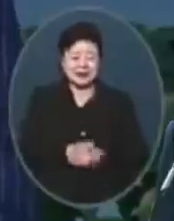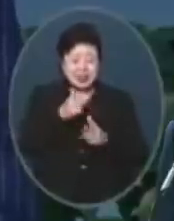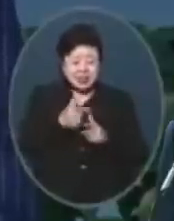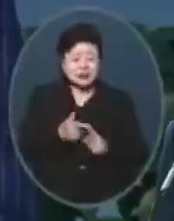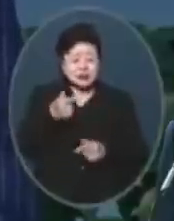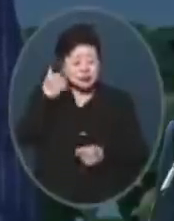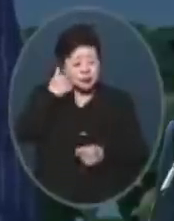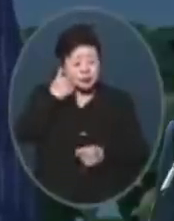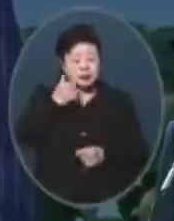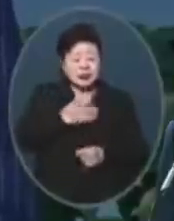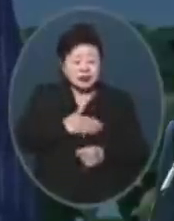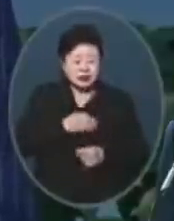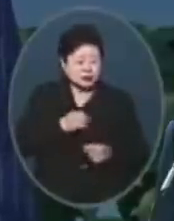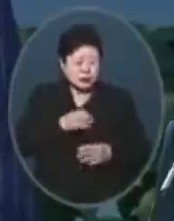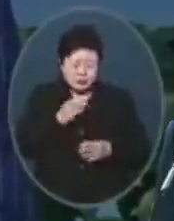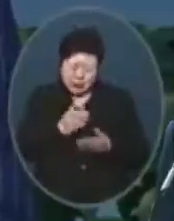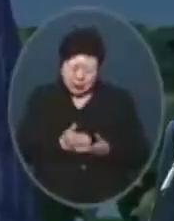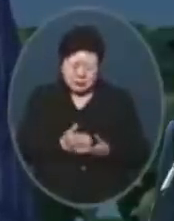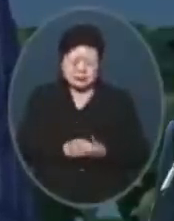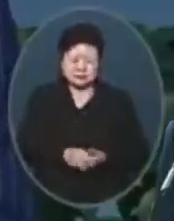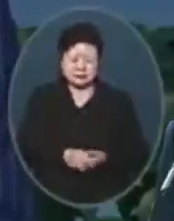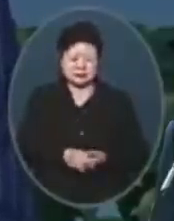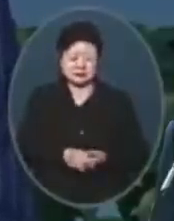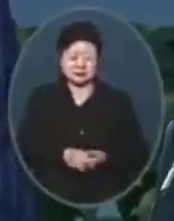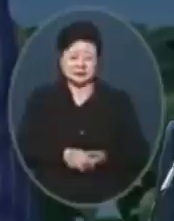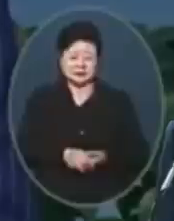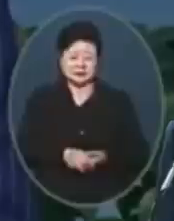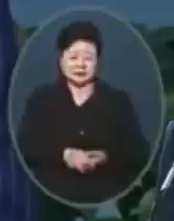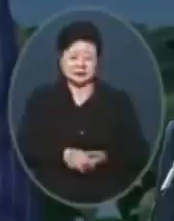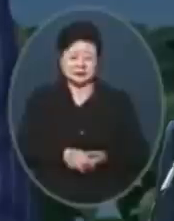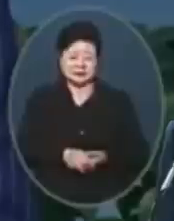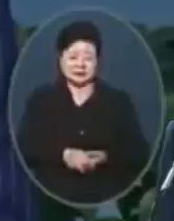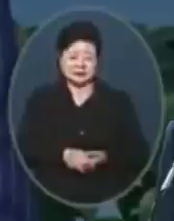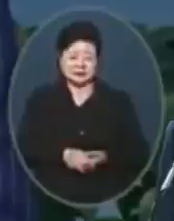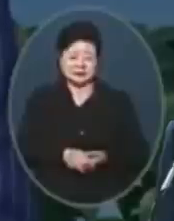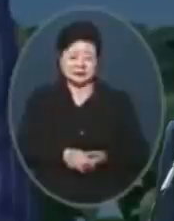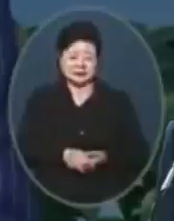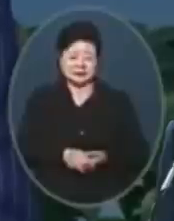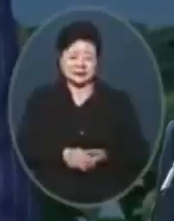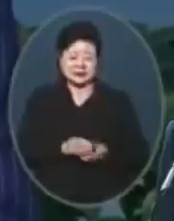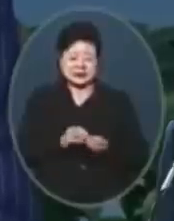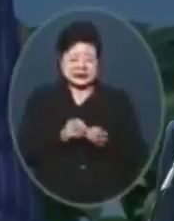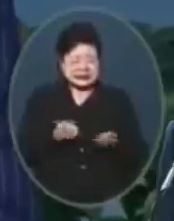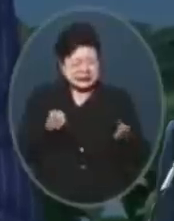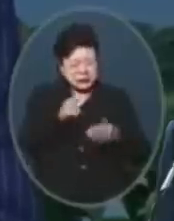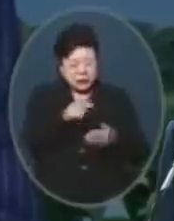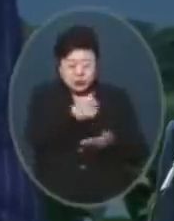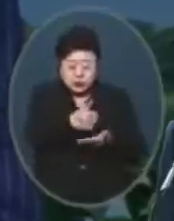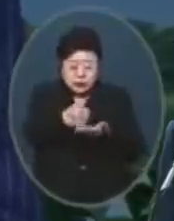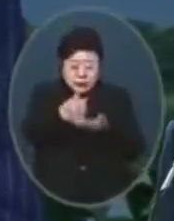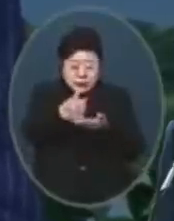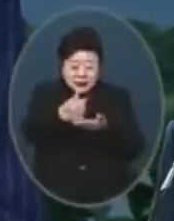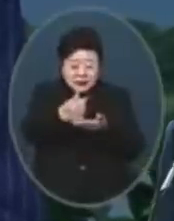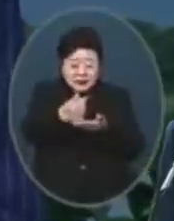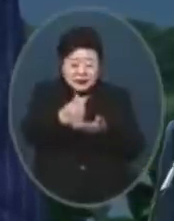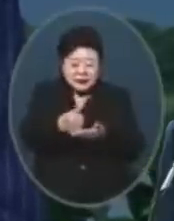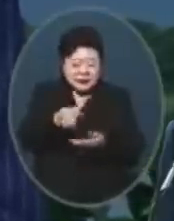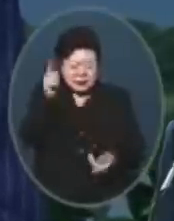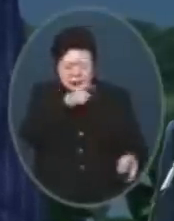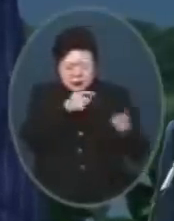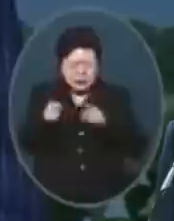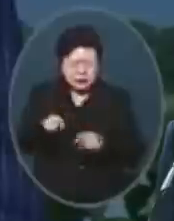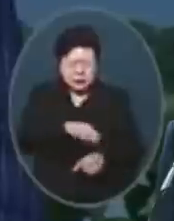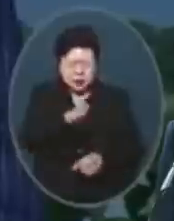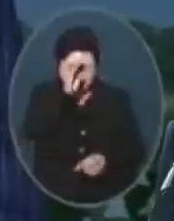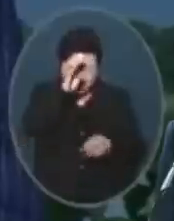예수님이 뭐냐? 두려워하지 말라. 그런. 또 질그릇 속에 주님이 채찍에 맞음으로 내가